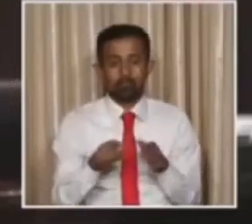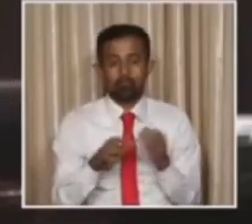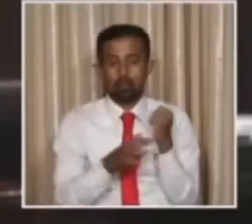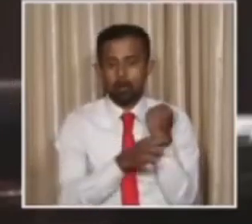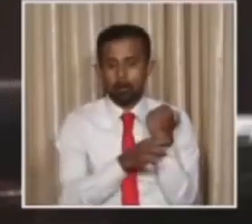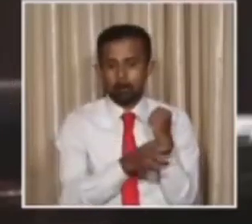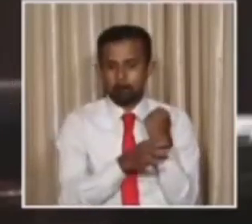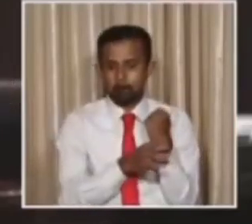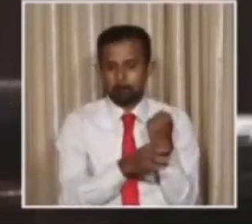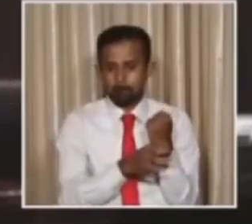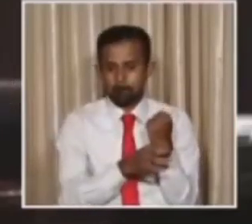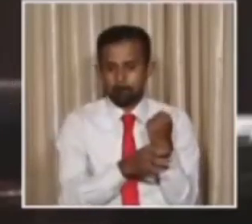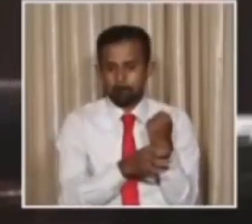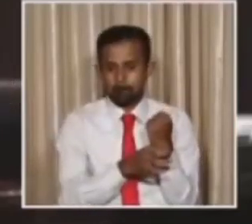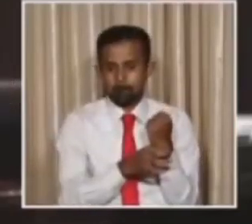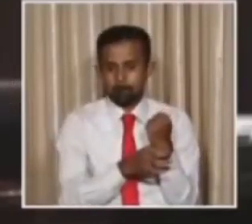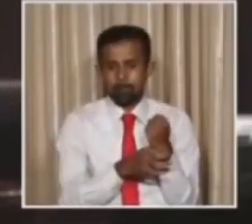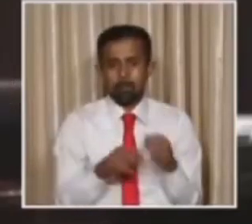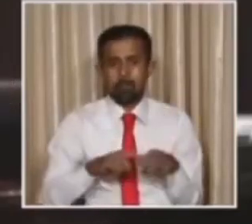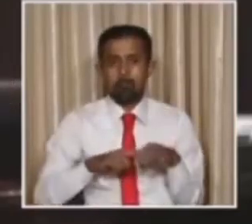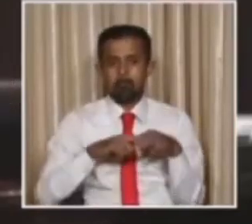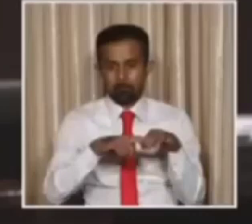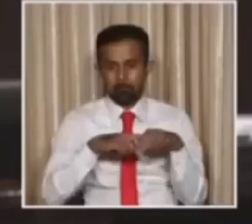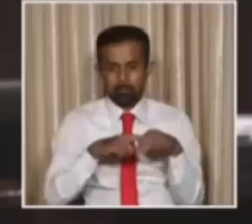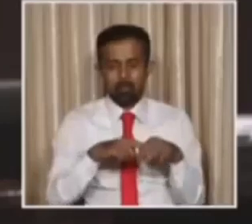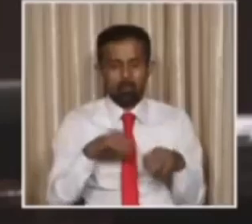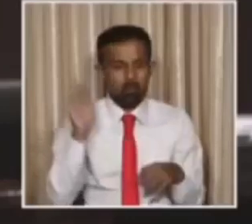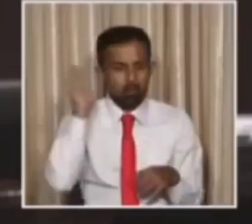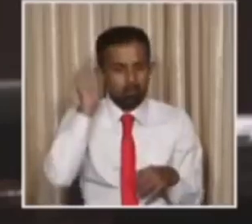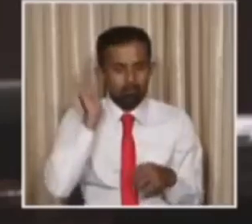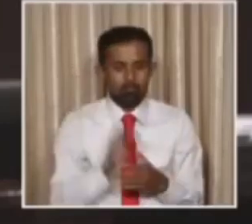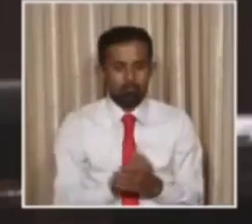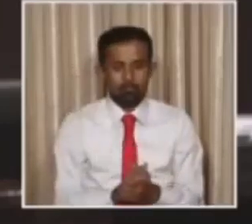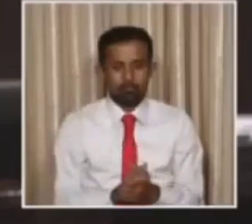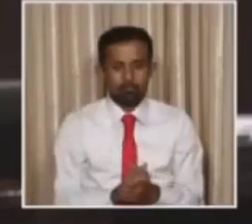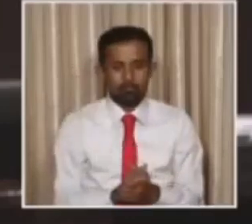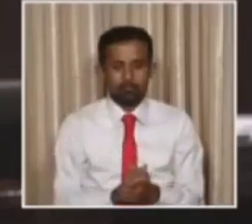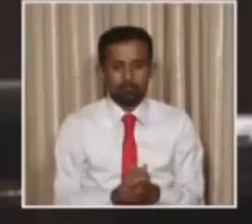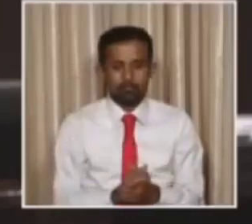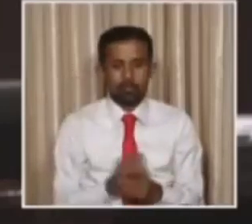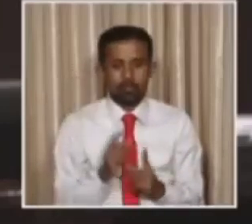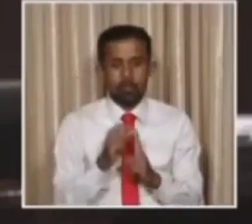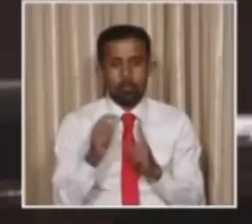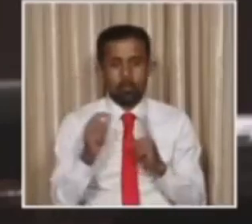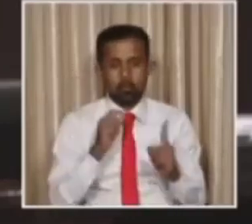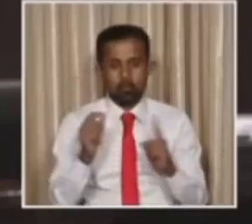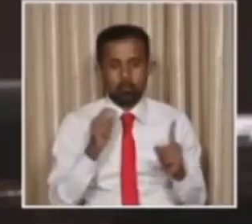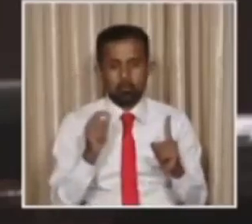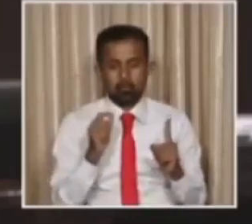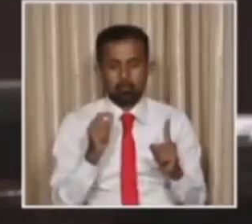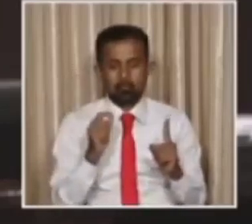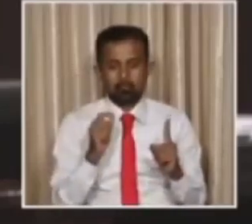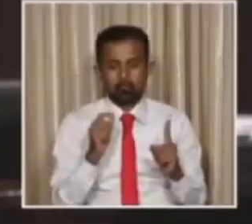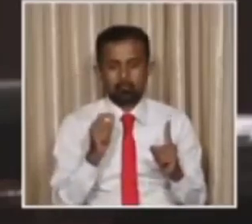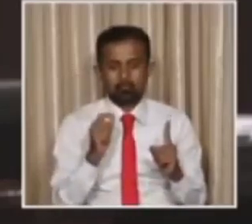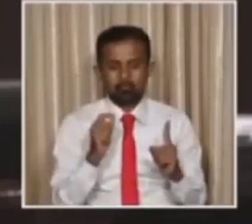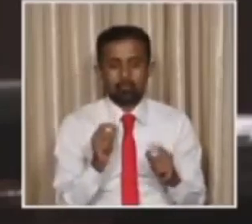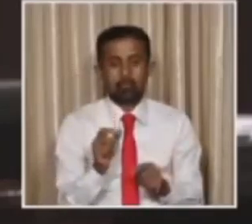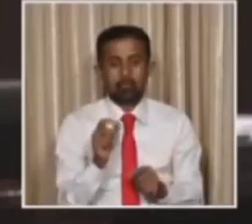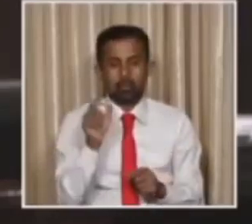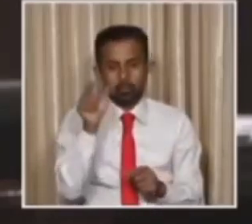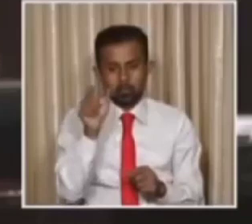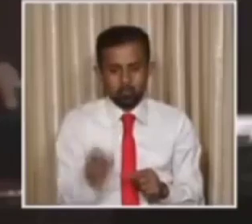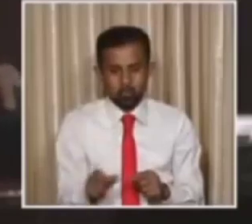ondru thodarbaga Paralamandrathil eduthurappadhukku munaindha podu aalungatchi uripinargalal kurippaga amaichar Ali Sapri mattum Manusa Nanayakara